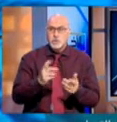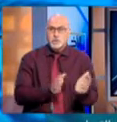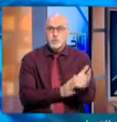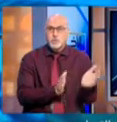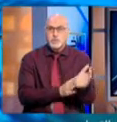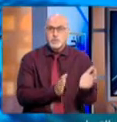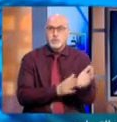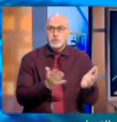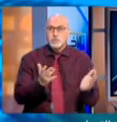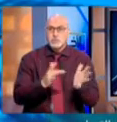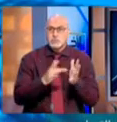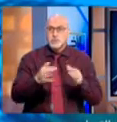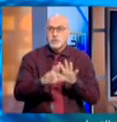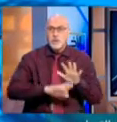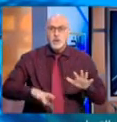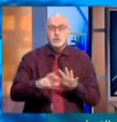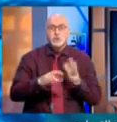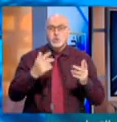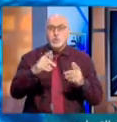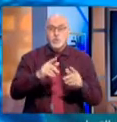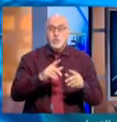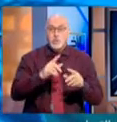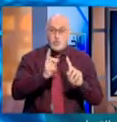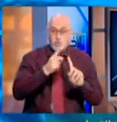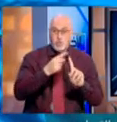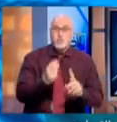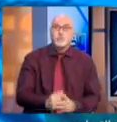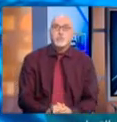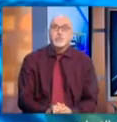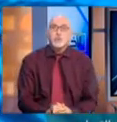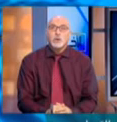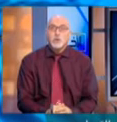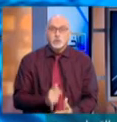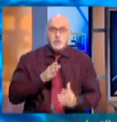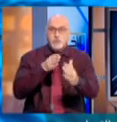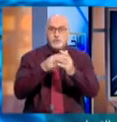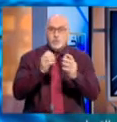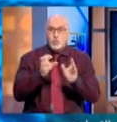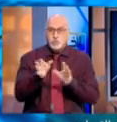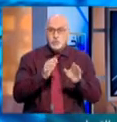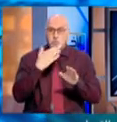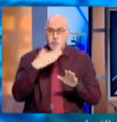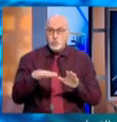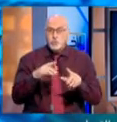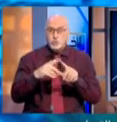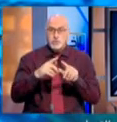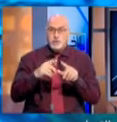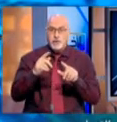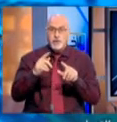الأولوية والمناطق التي توليها الدولة اهتماما خاصا من أجل ضمان توجيه أفضل للمزايا